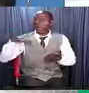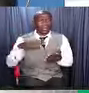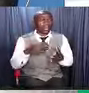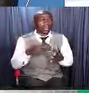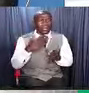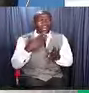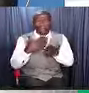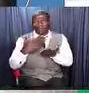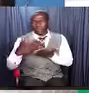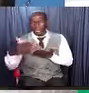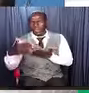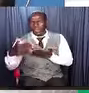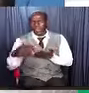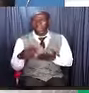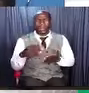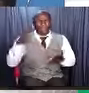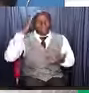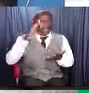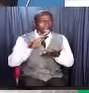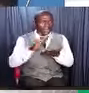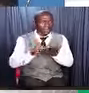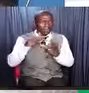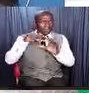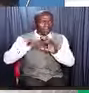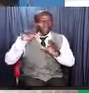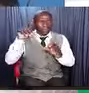Asante Baba, tunakushukuru. Hatuwezi wenyewe Kristo Yesu Bwana.